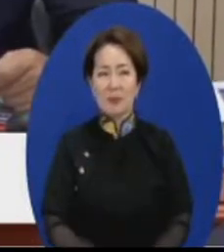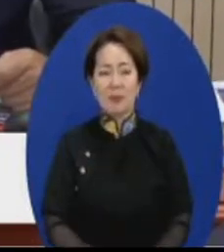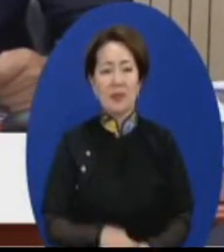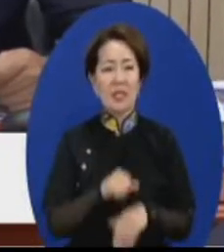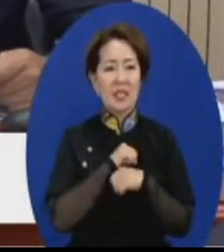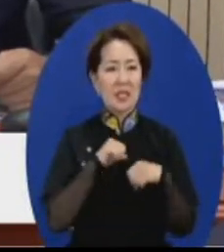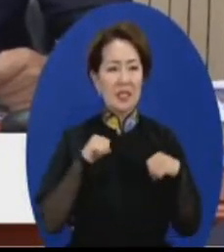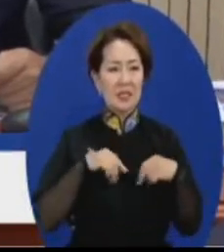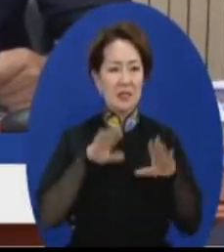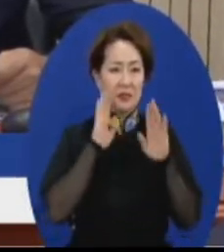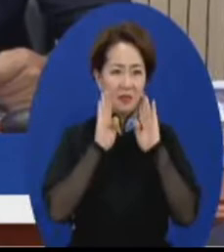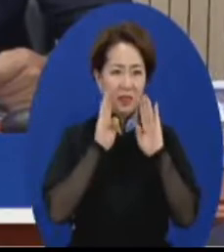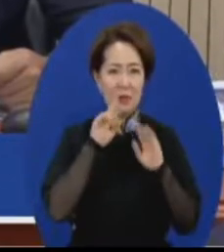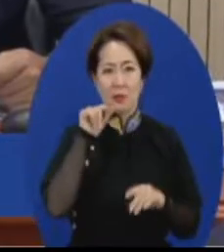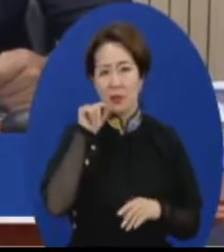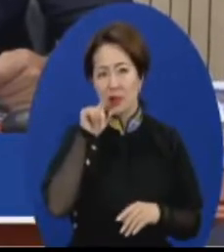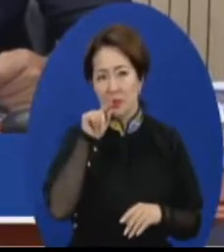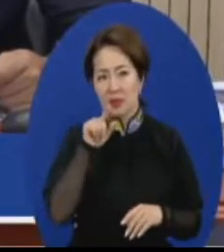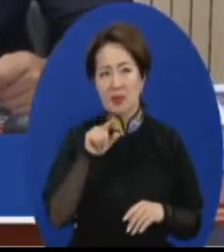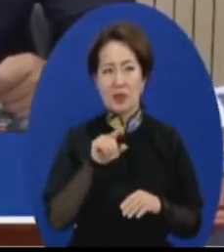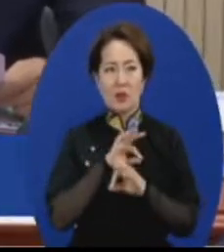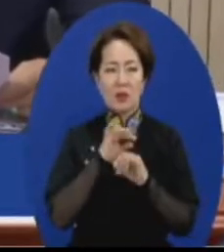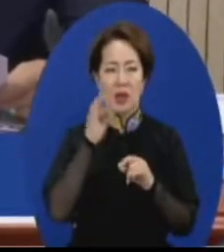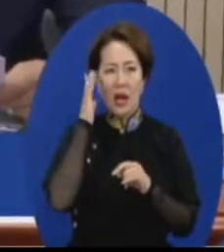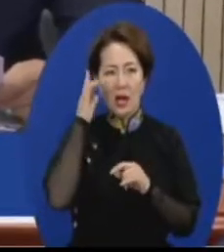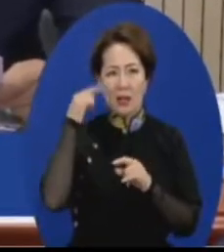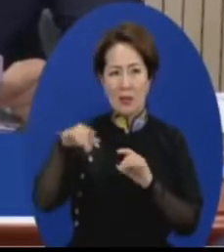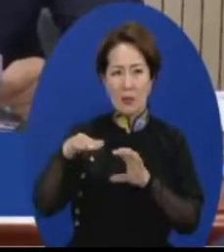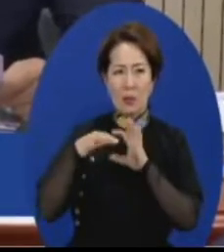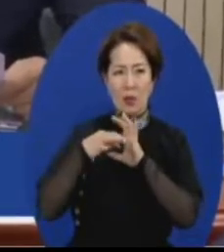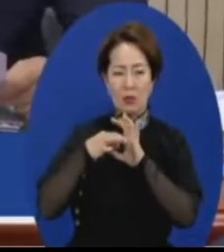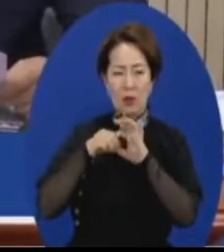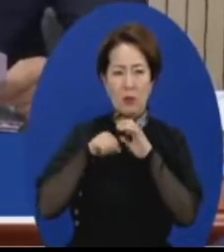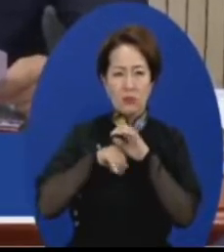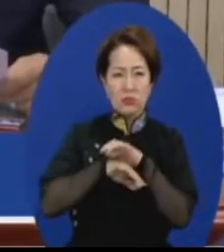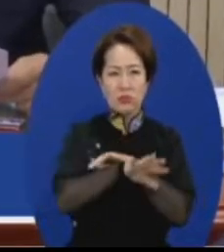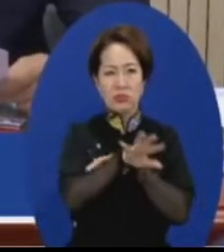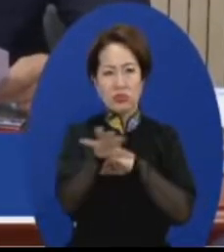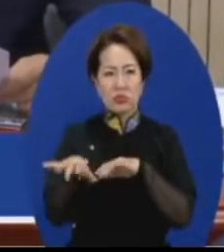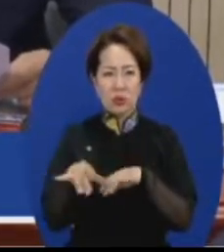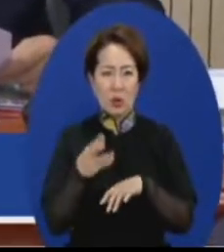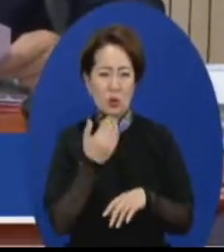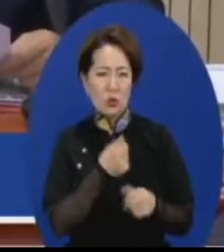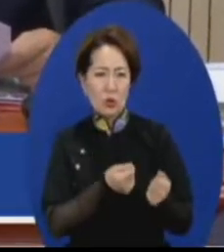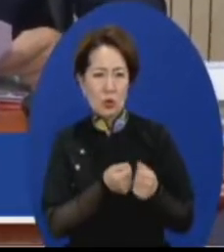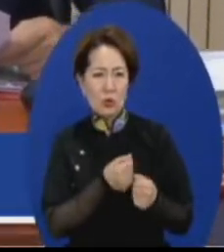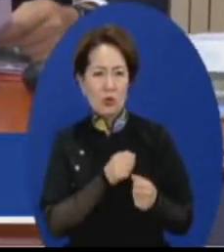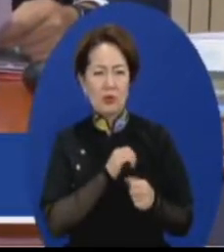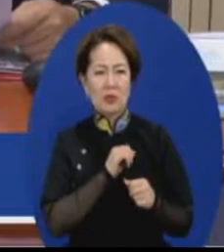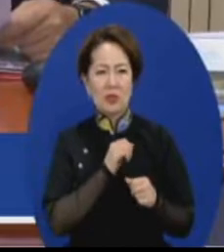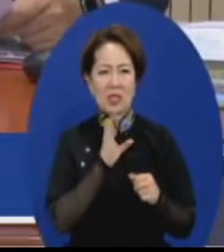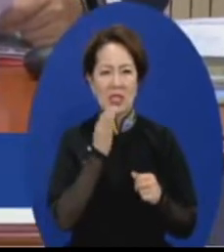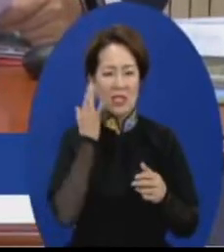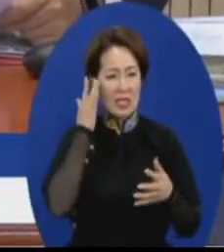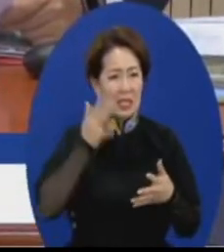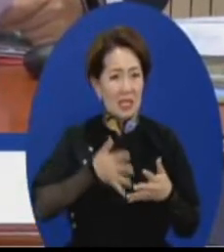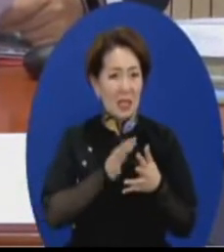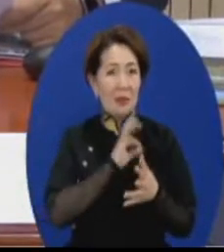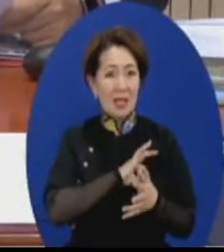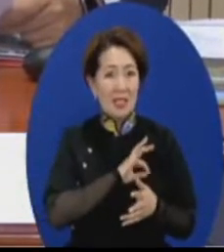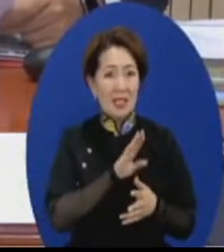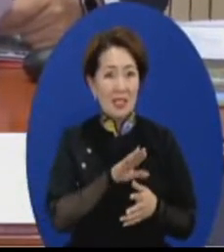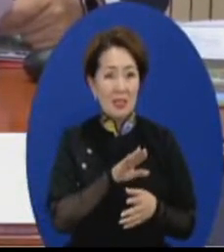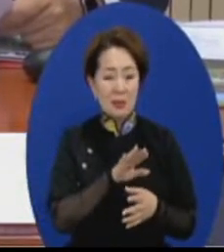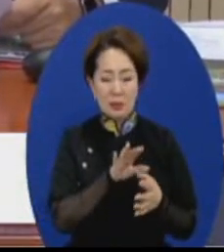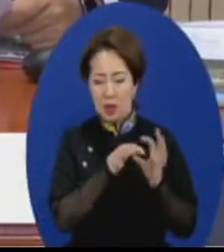Иргэд Facebook, Twitter зэрэг гадаад улсад цэвэрлэлтэй шууд зохицуул их боломжгүй системүүдийг идэвхтэй ашиглах болсноор